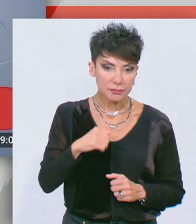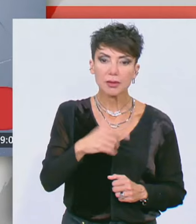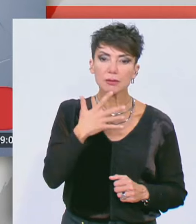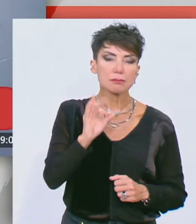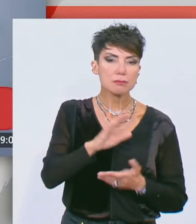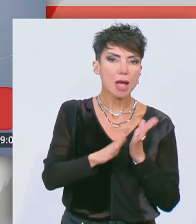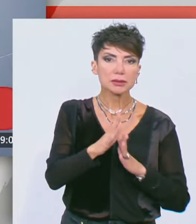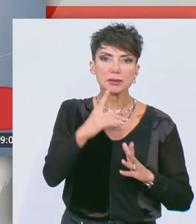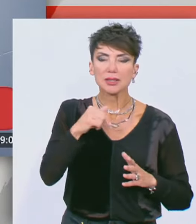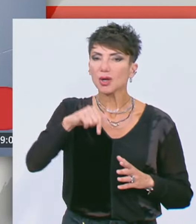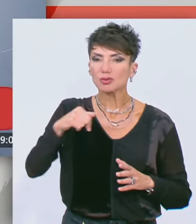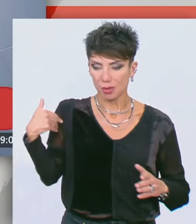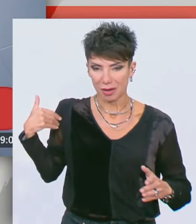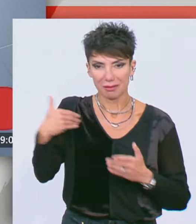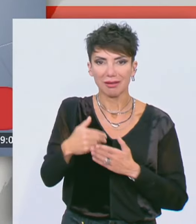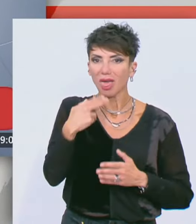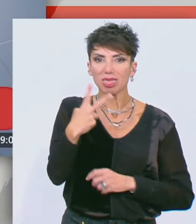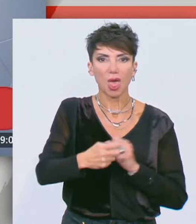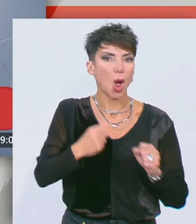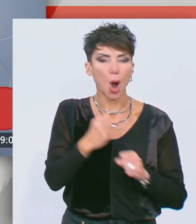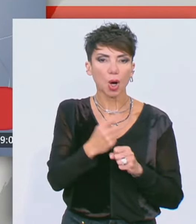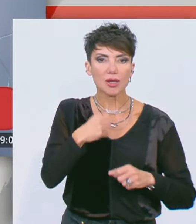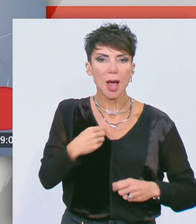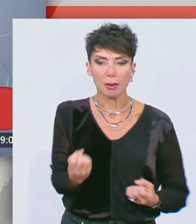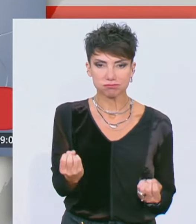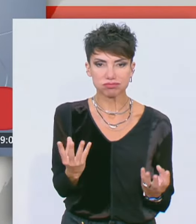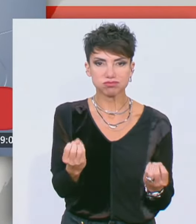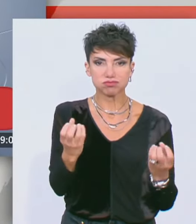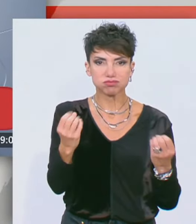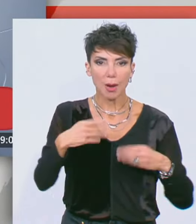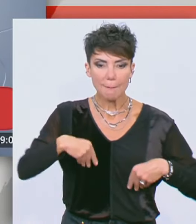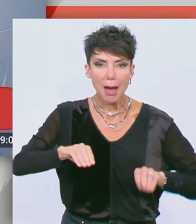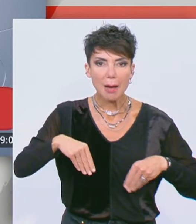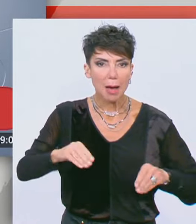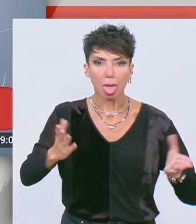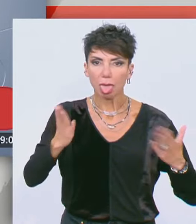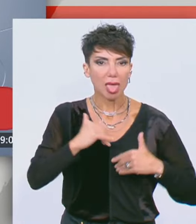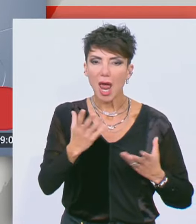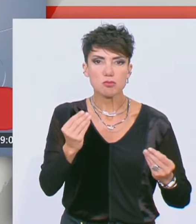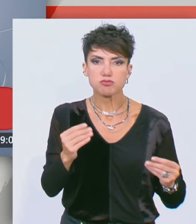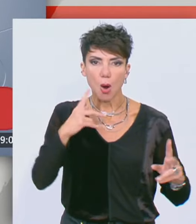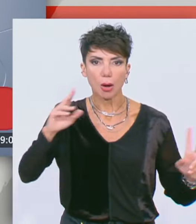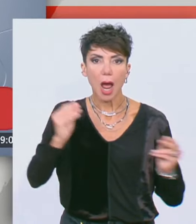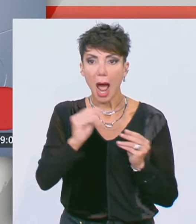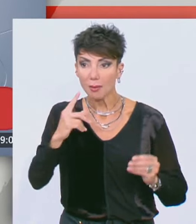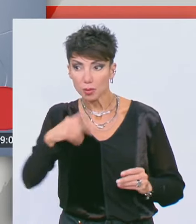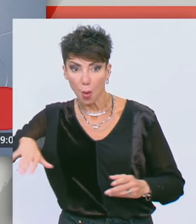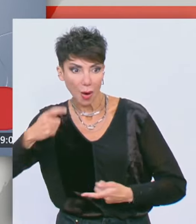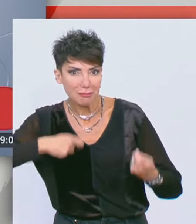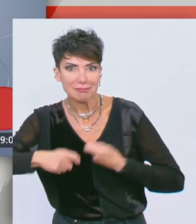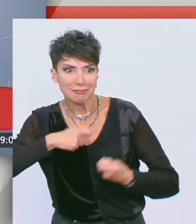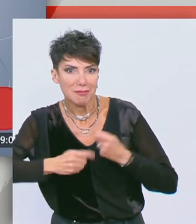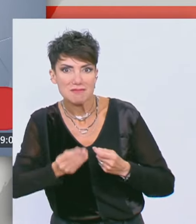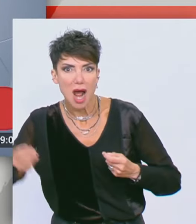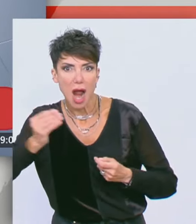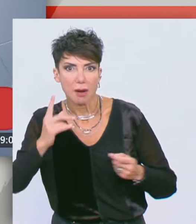της ζήτησης τα 2 χρόνια που μας περάσανε και δημιουργείται όλη αυτή η αύξηση. Ελπίζαμε και ελπίζουμε ίσως ότι